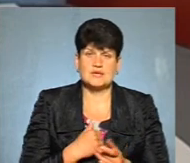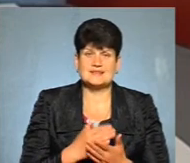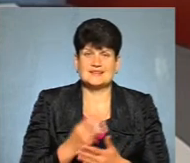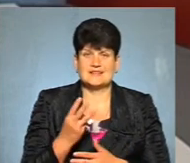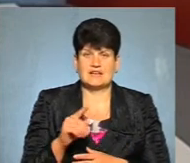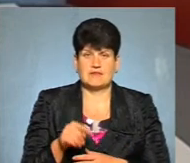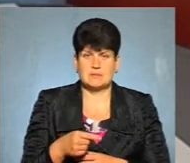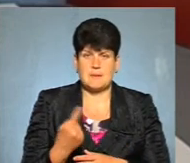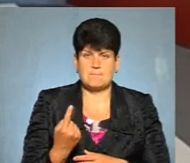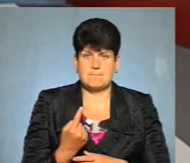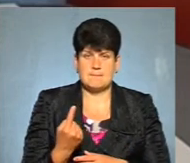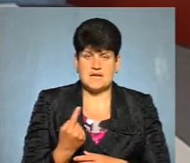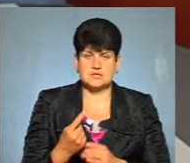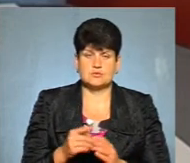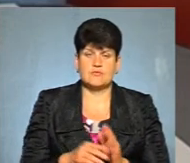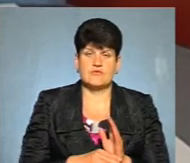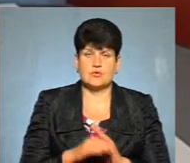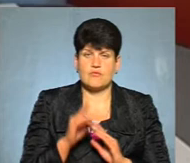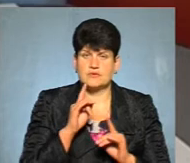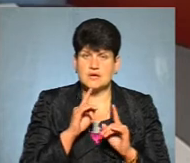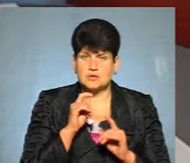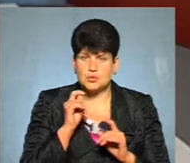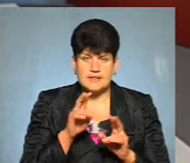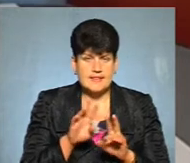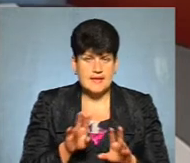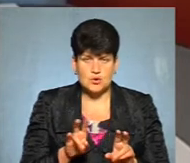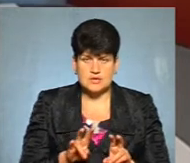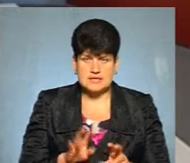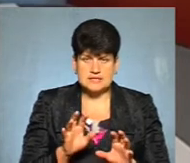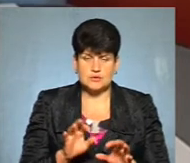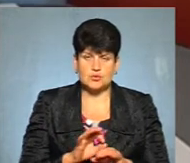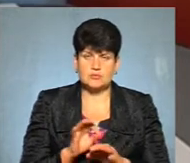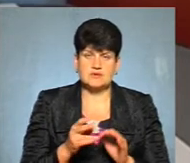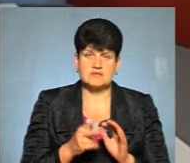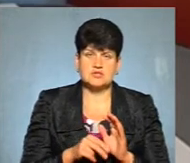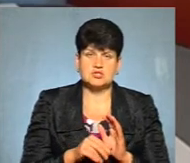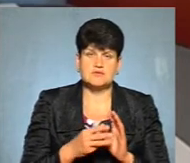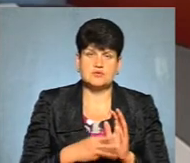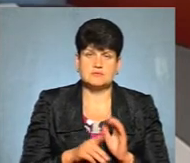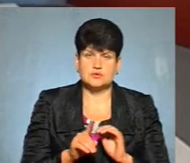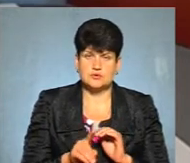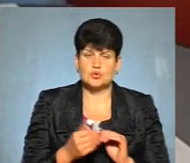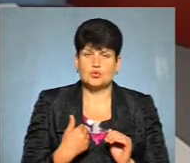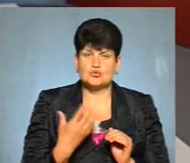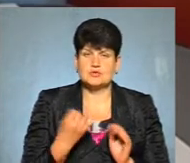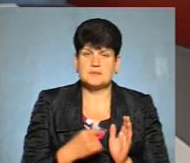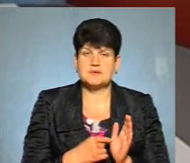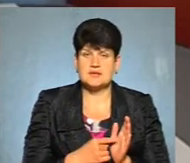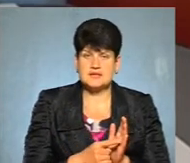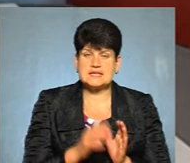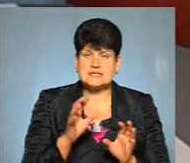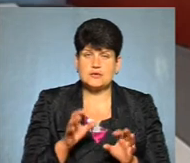вимоги. Вимога перша, аби Верховна Рада України не розглядала законопроект 2681. Хочу ще зазначити, от